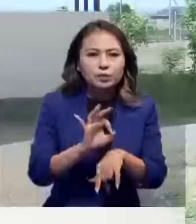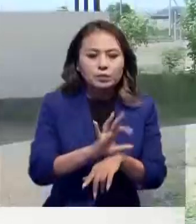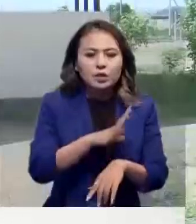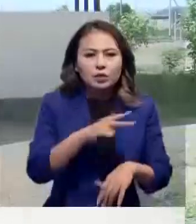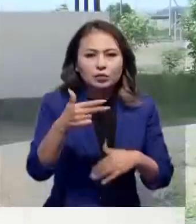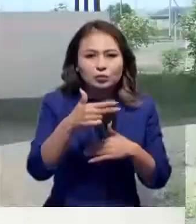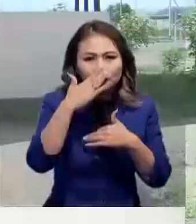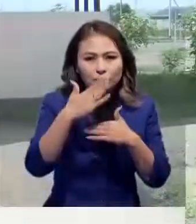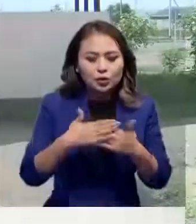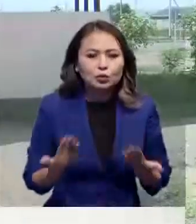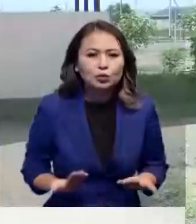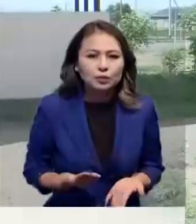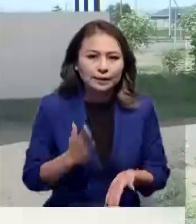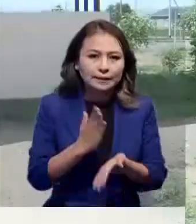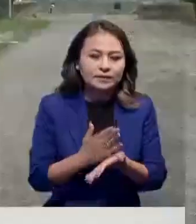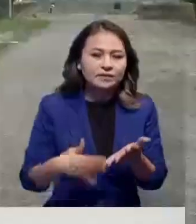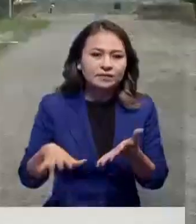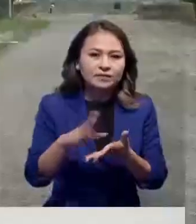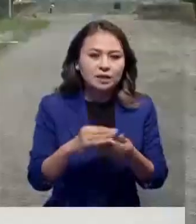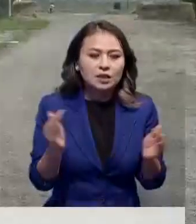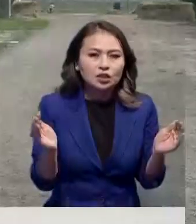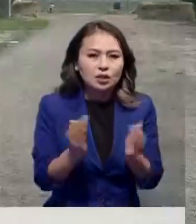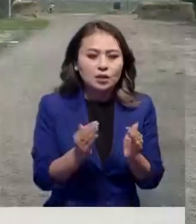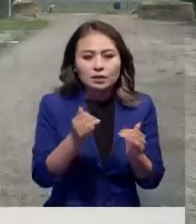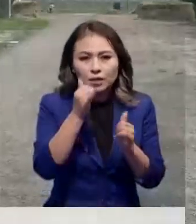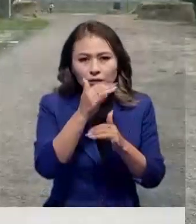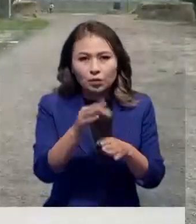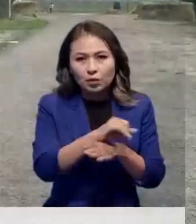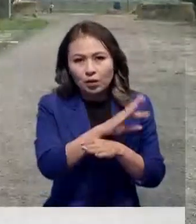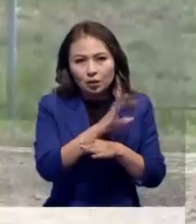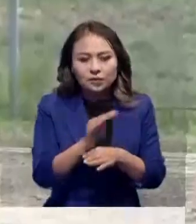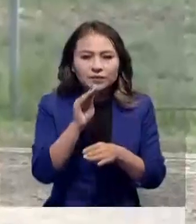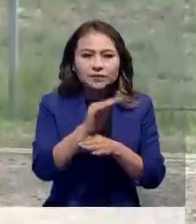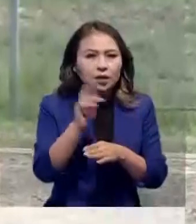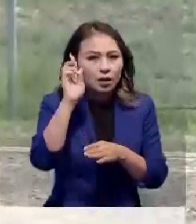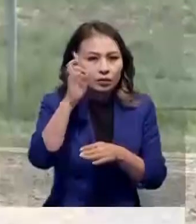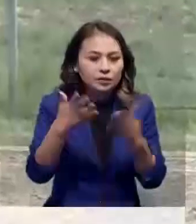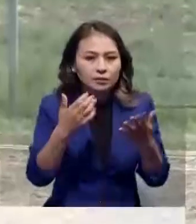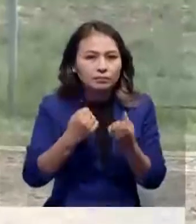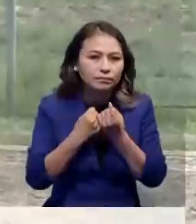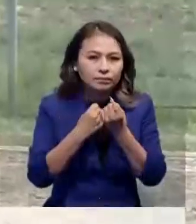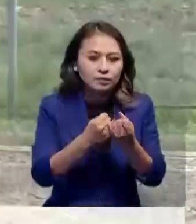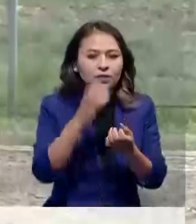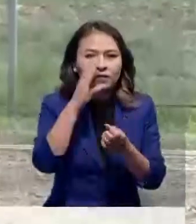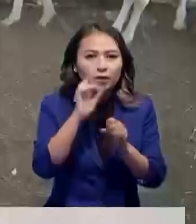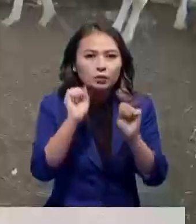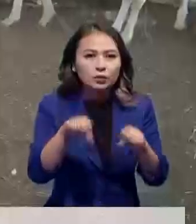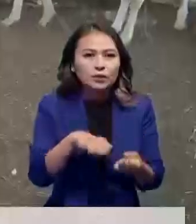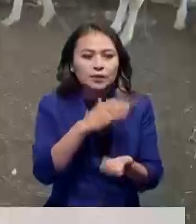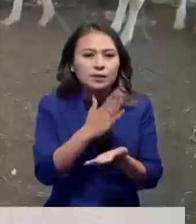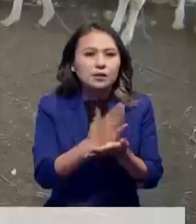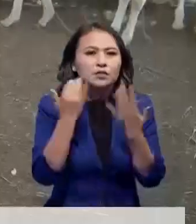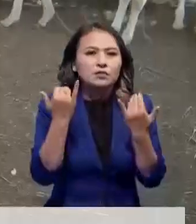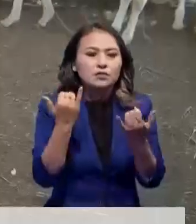қатарда науқас тұрады. Әрине, олардың барлығын шағын бірлестік қамти алмасы анық. Дегенмен мемлекет қолдаса жобаны кеңейтуге мүмкіндік бар. Қазірдің